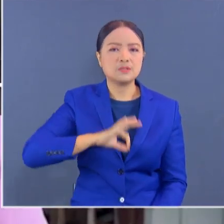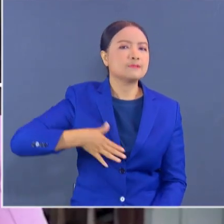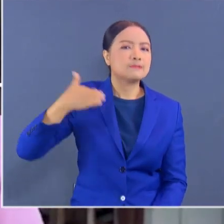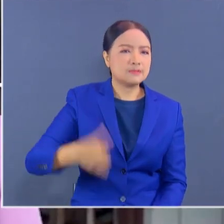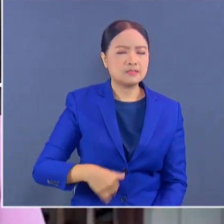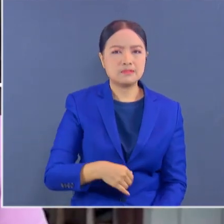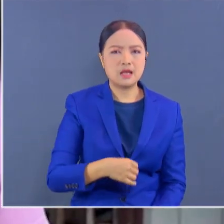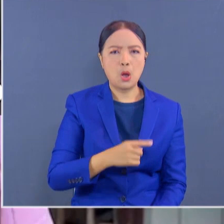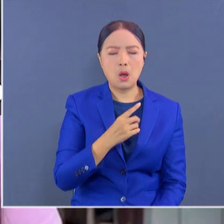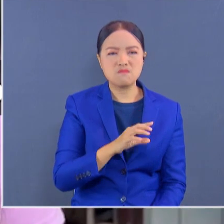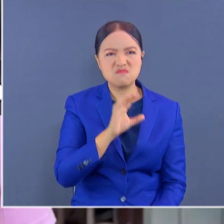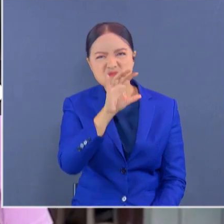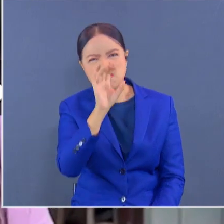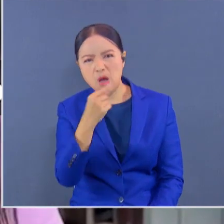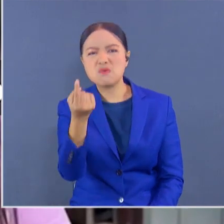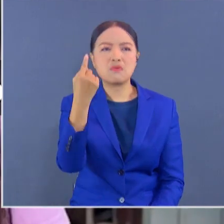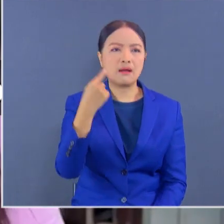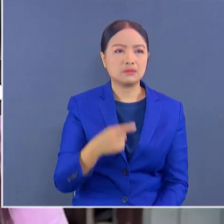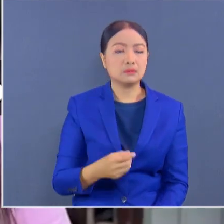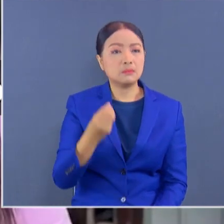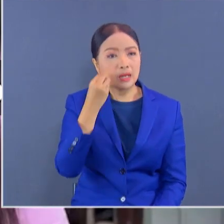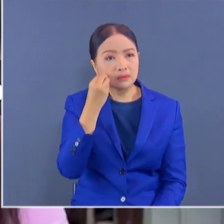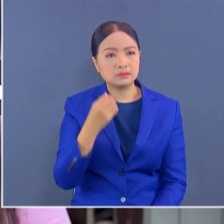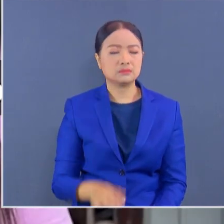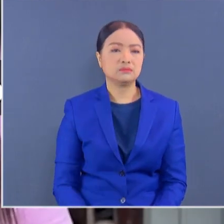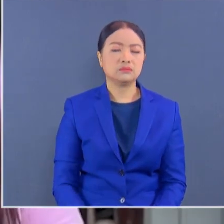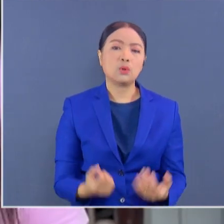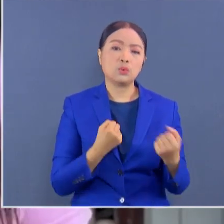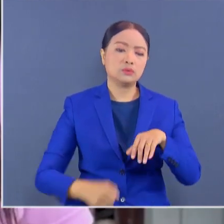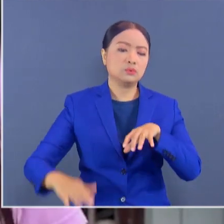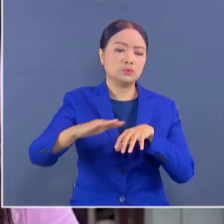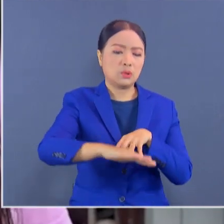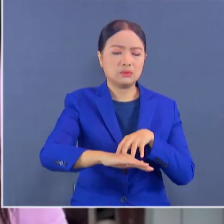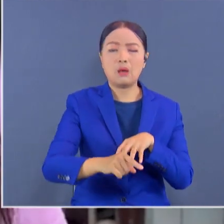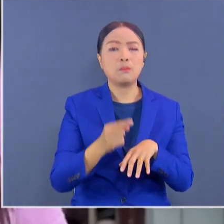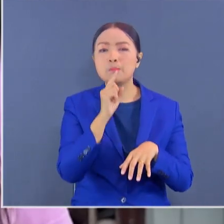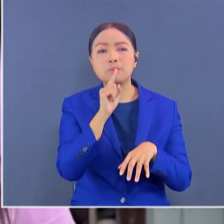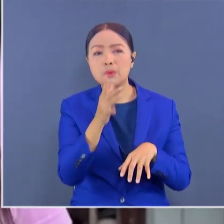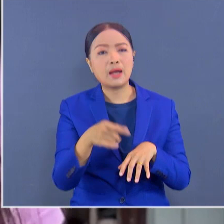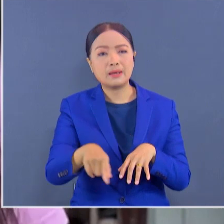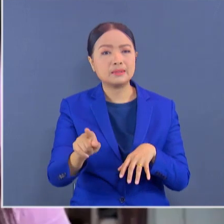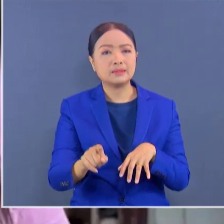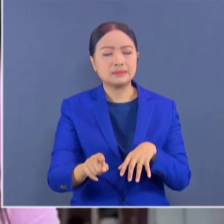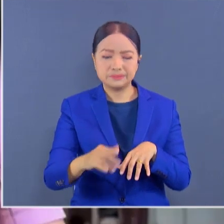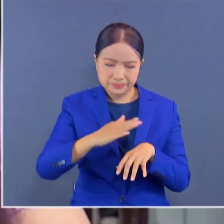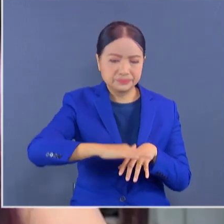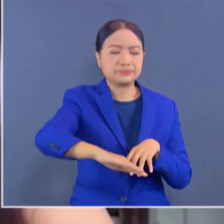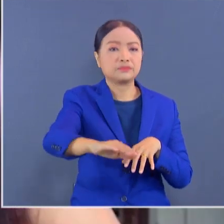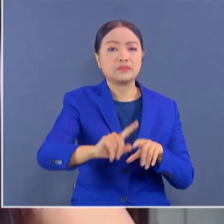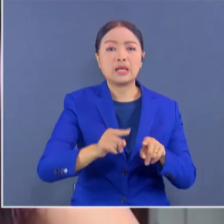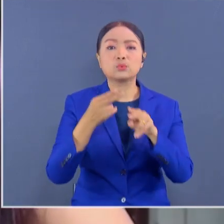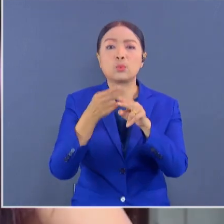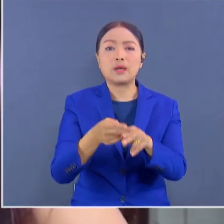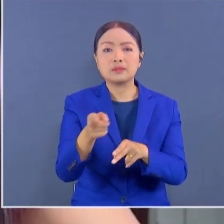าเพื่อนมากินเหล้าหน้าบ้านกีดขวางหน้าบ้านคือจอดรถเราไม่ว่าหรอกจอดรถก็คือจอดชิดแต่ตัว